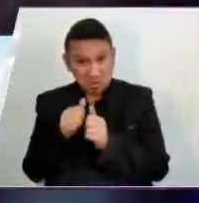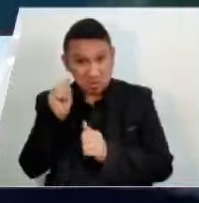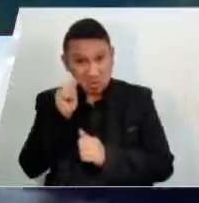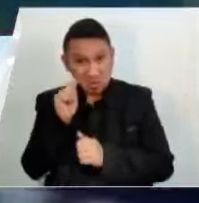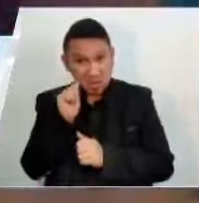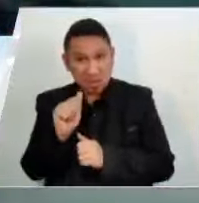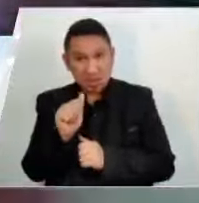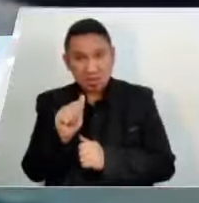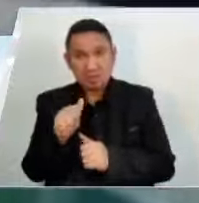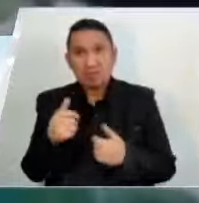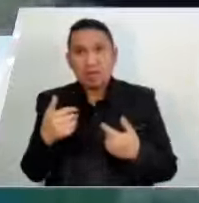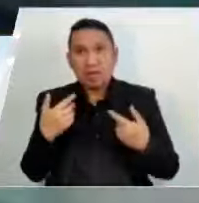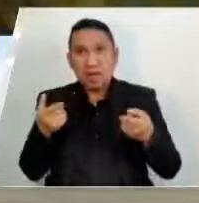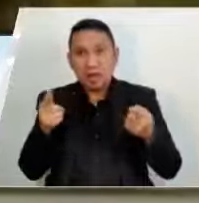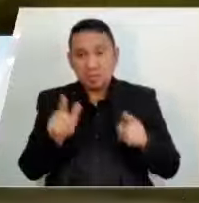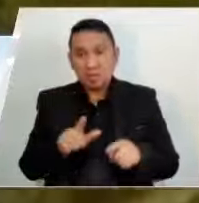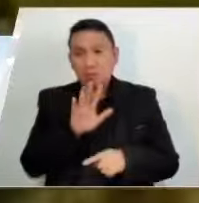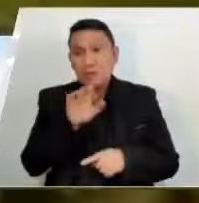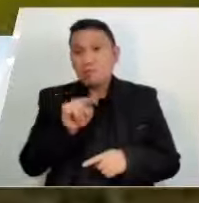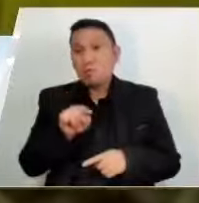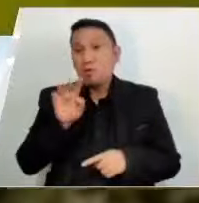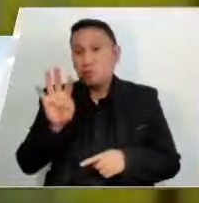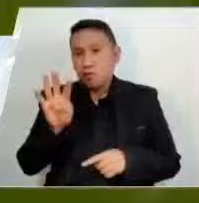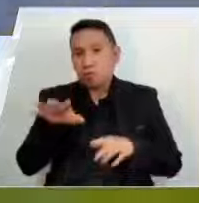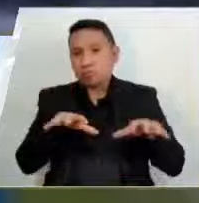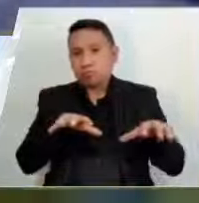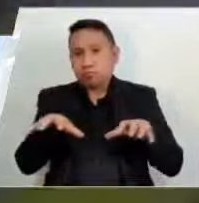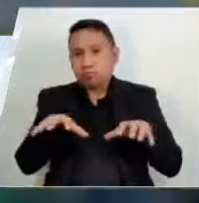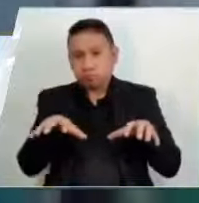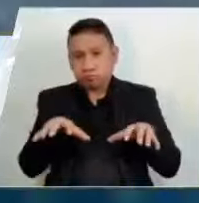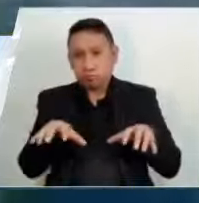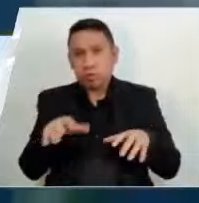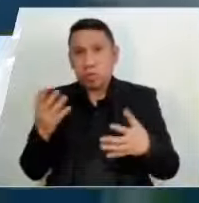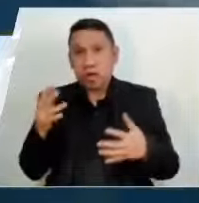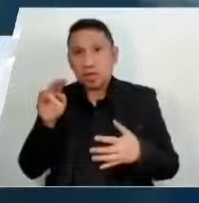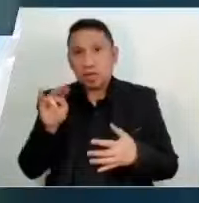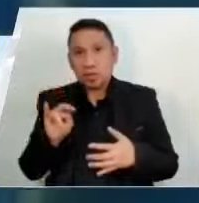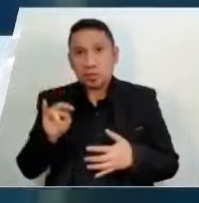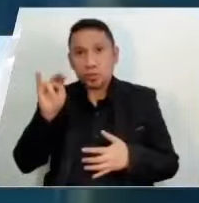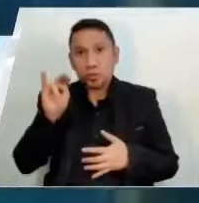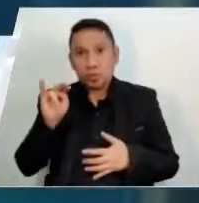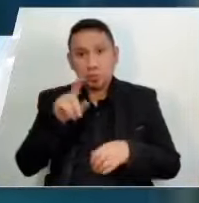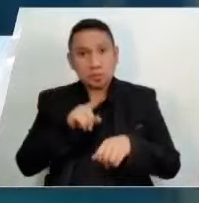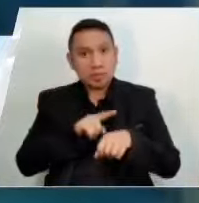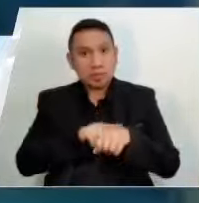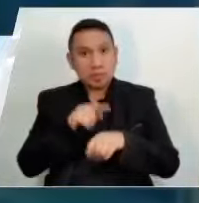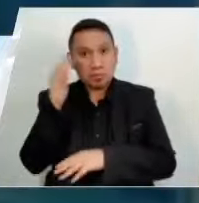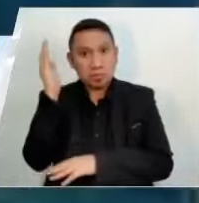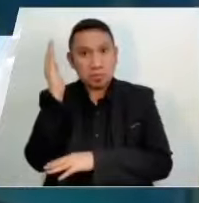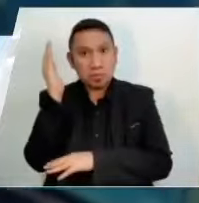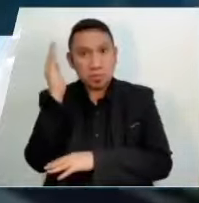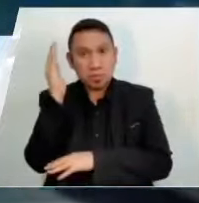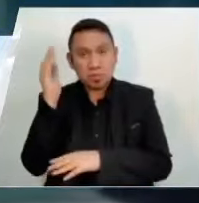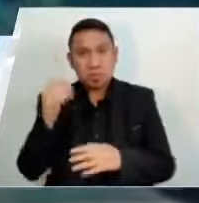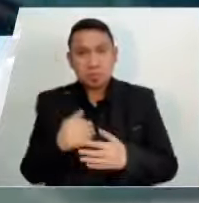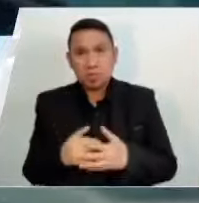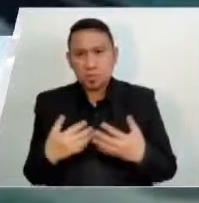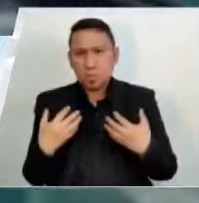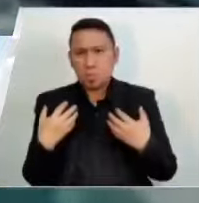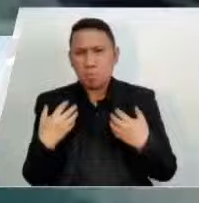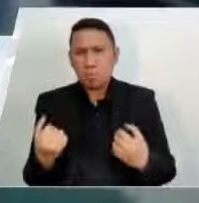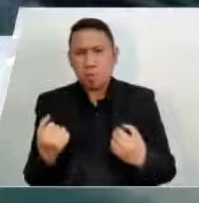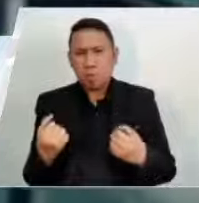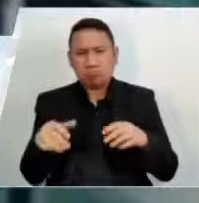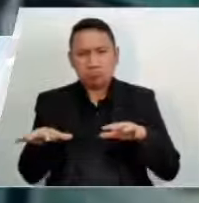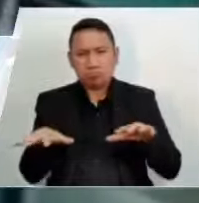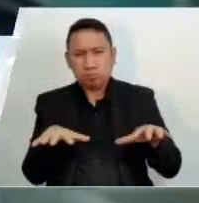5.4 magnitude na lindol sa Pagudpud, Ilocos Norte, bandang alas 12 ng tanghali kanina. Sa lakas ng pagyanig, natapon